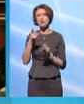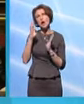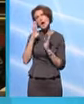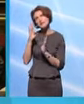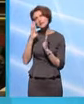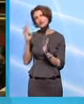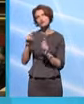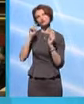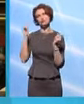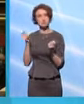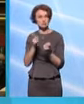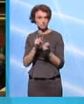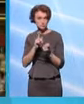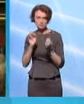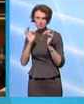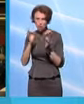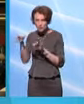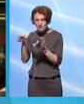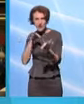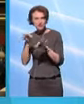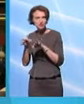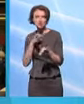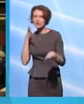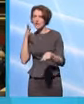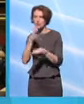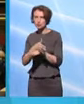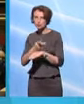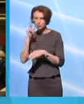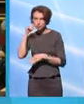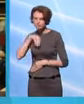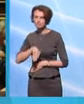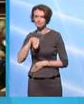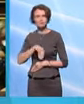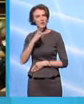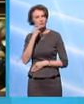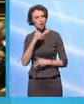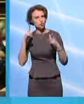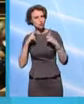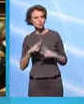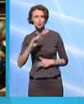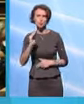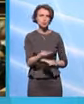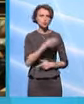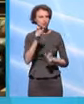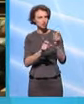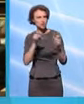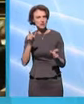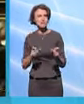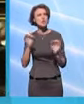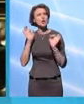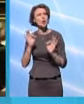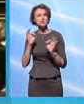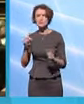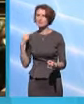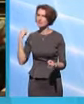ma una deliberata strategia di azione. Voglio rassicurare tutti i cittadini, sarà sempre così fino